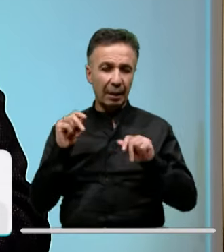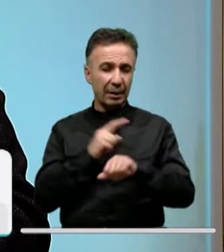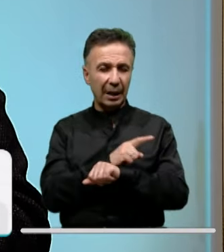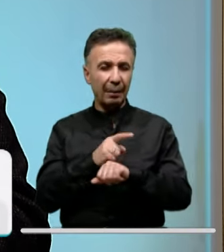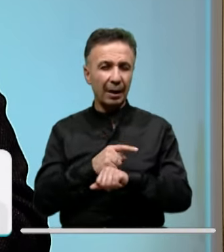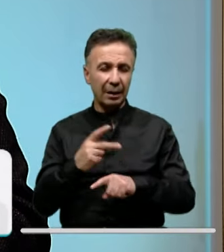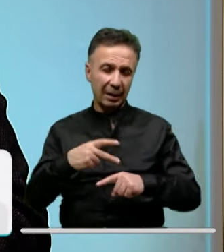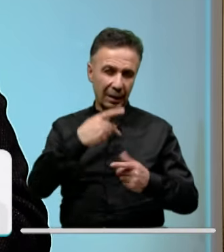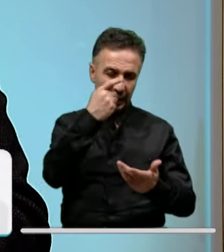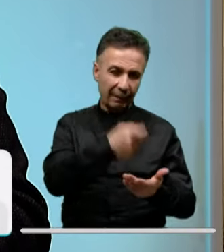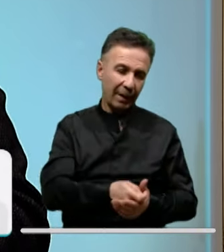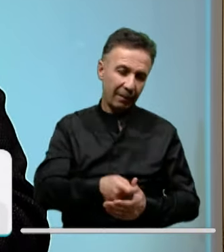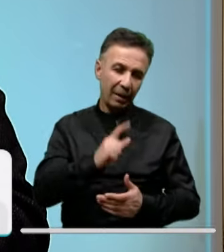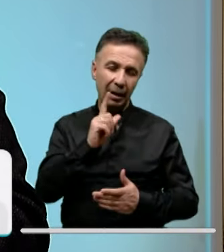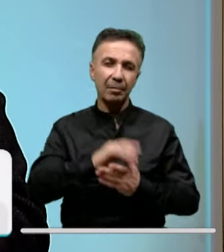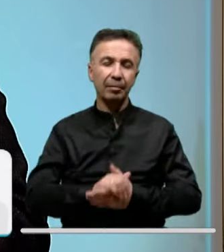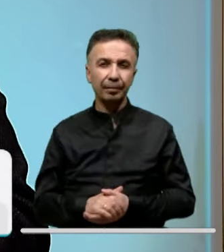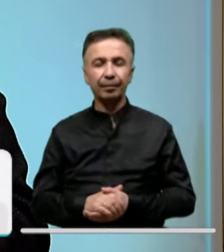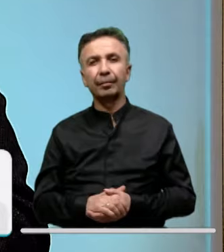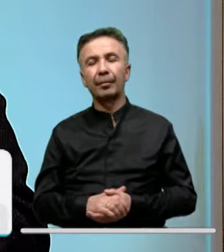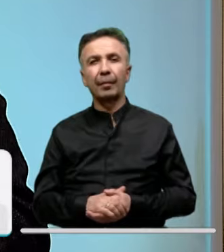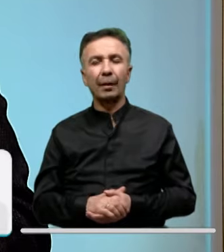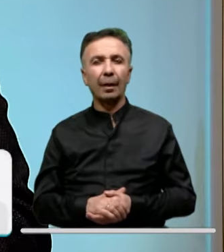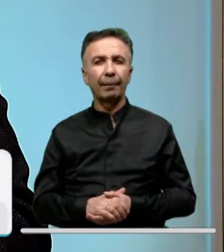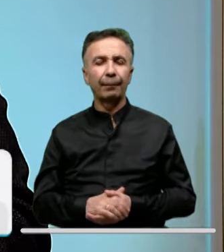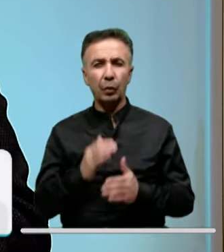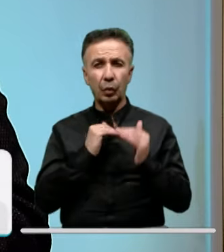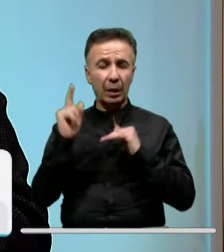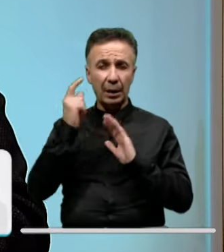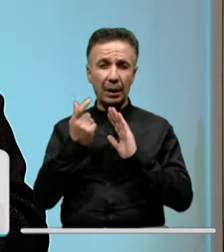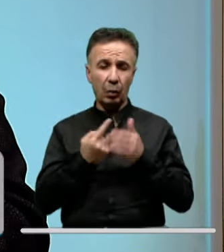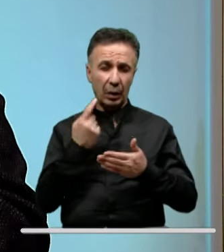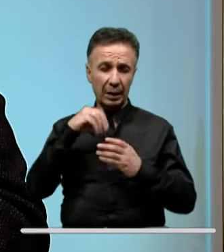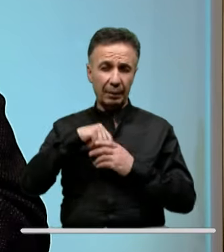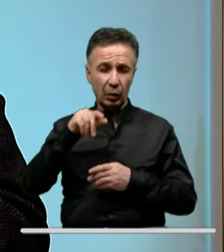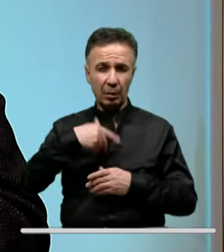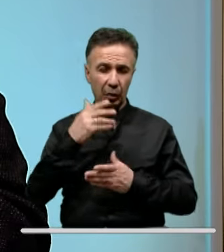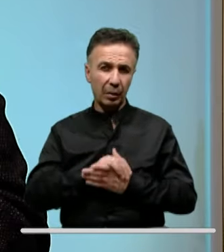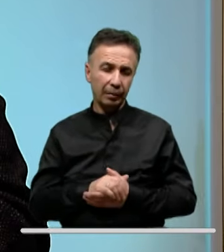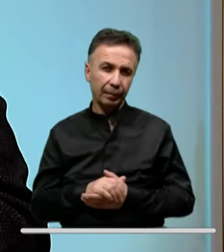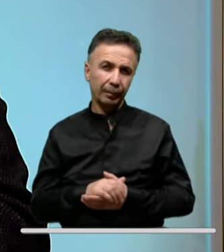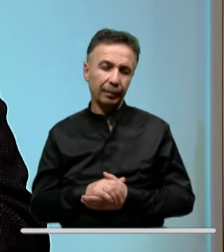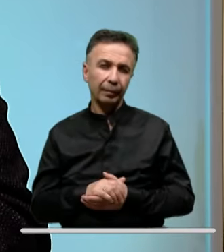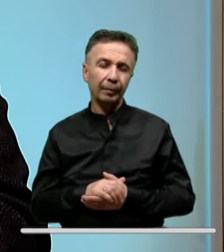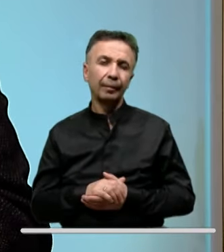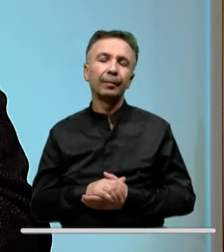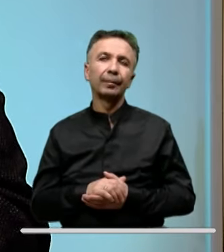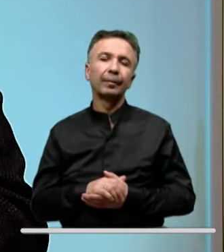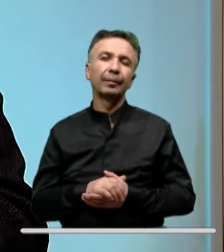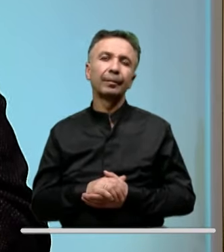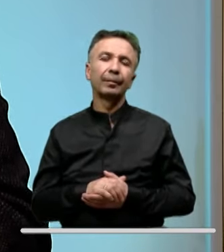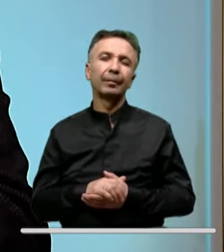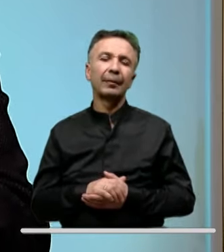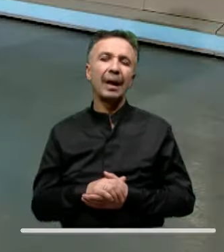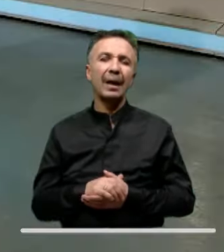ayeti celil, Estaizu billah, bismillah. Ve atu hakkahu yevme hasadih diyor. Yani onun hakkını ne yap? Hasat gününde öde.